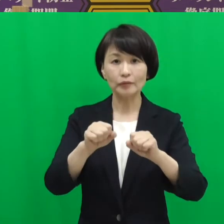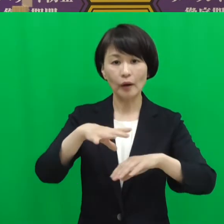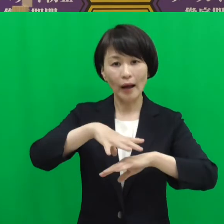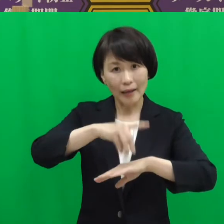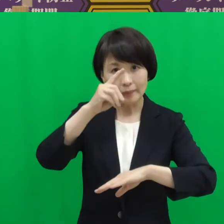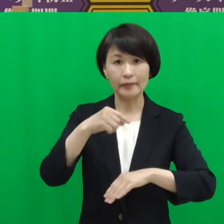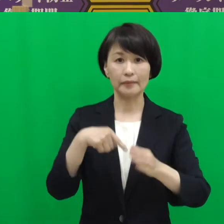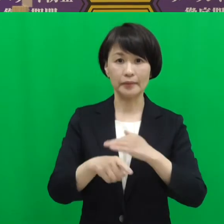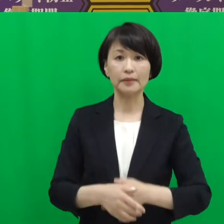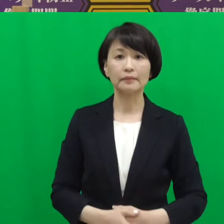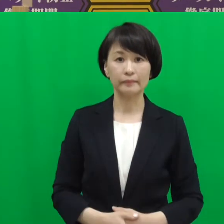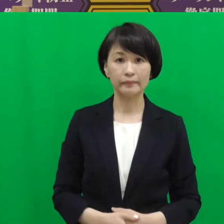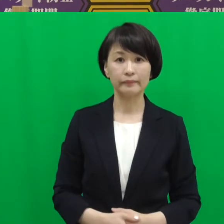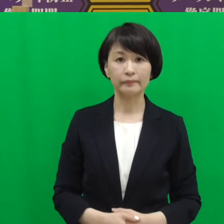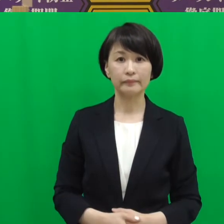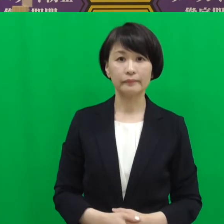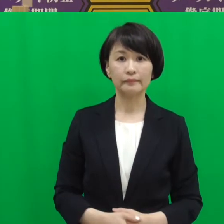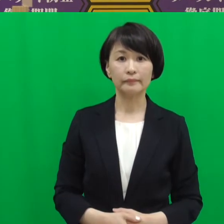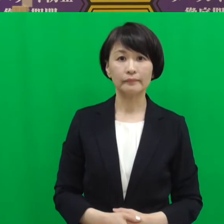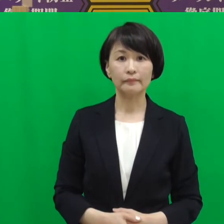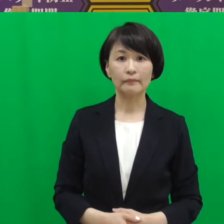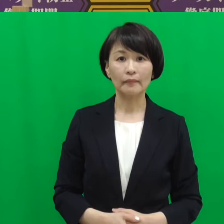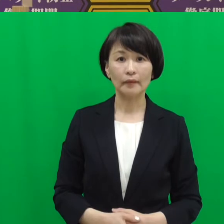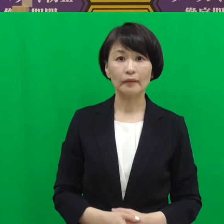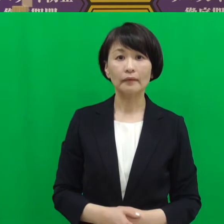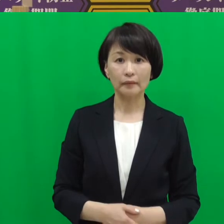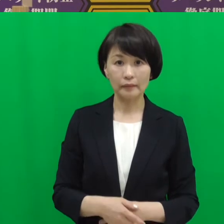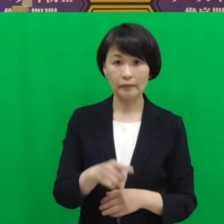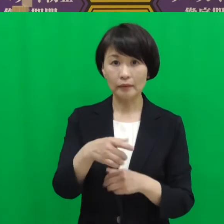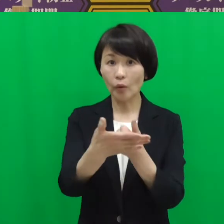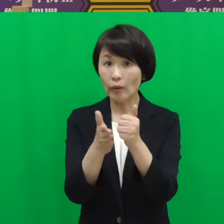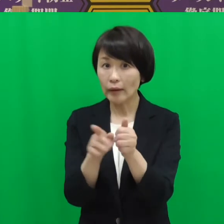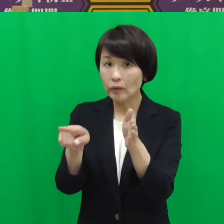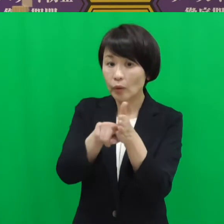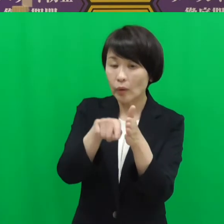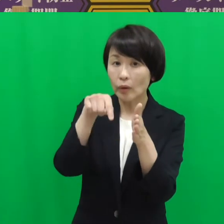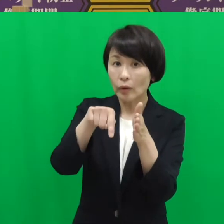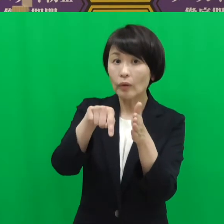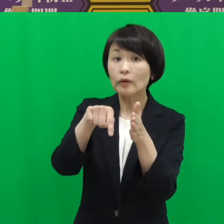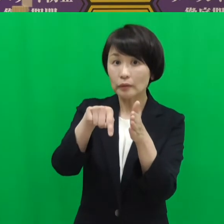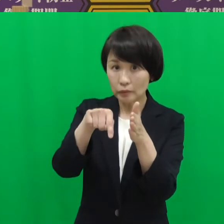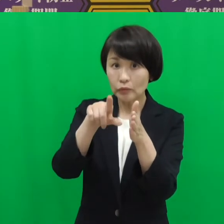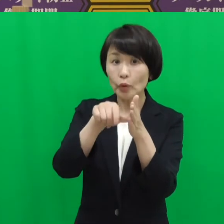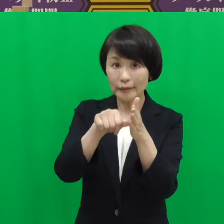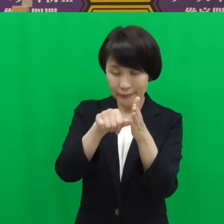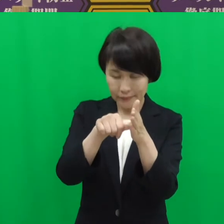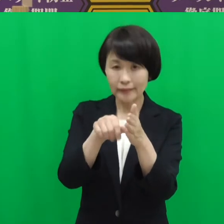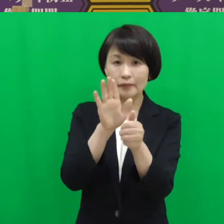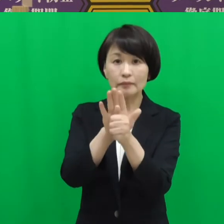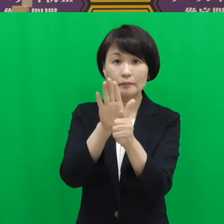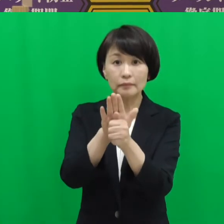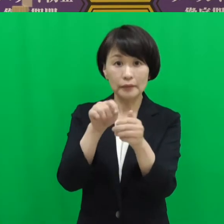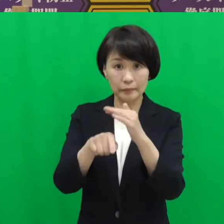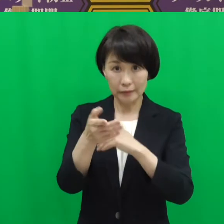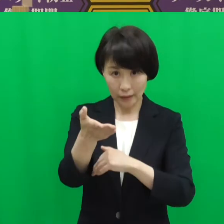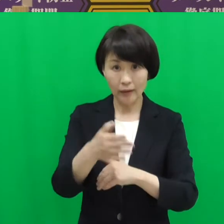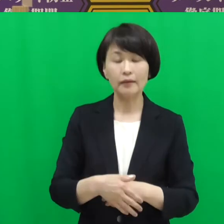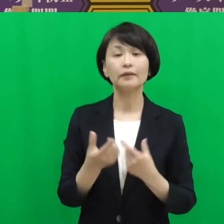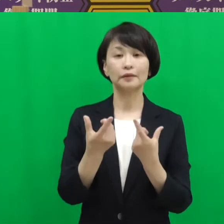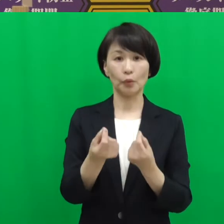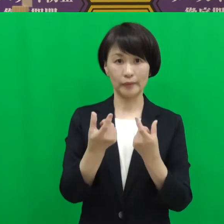ります。 負荷をするところに補助が出るというのが全国発生ということ ですか。そうです。 わかりました。